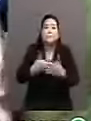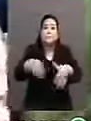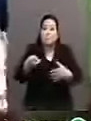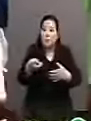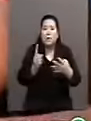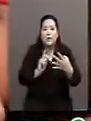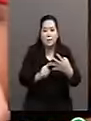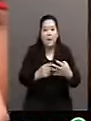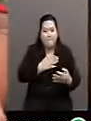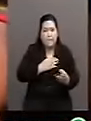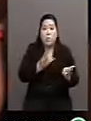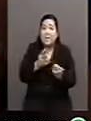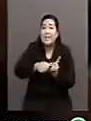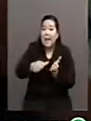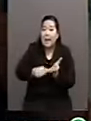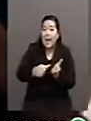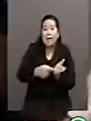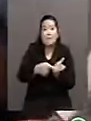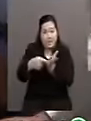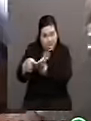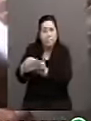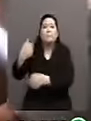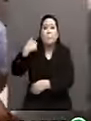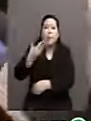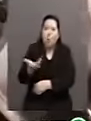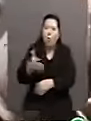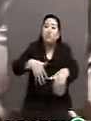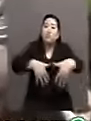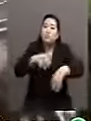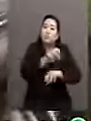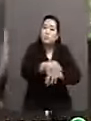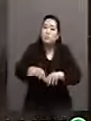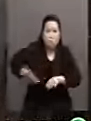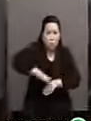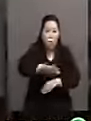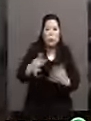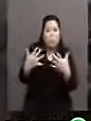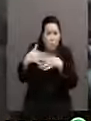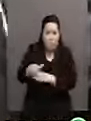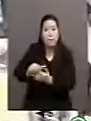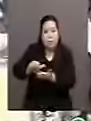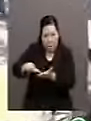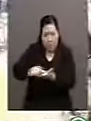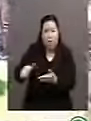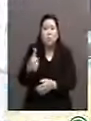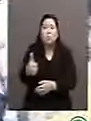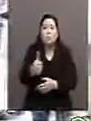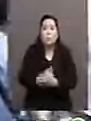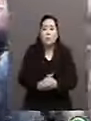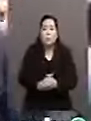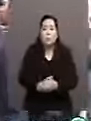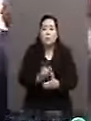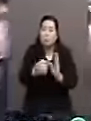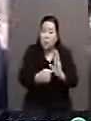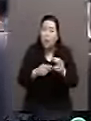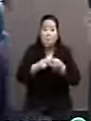การแก้ไขปัญหาให้ส่วนร่วมขอให้ชุมชนมีส่วนร่วมด้วยนะครับโดยเฉพาะกรณีที่ประชาชนได้รับผลกระทบ